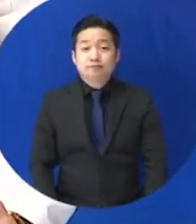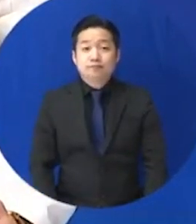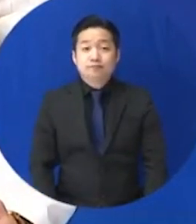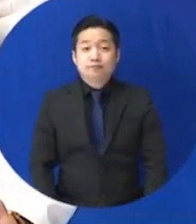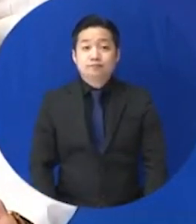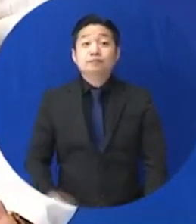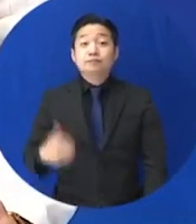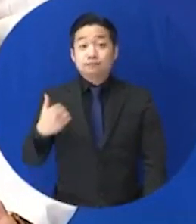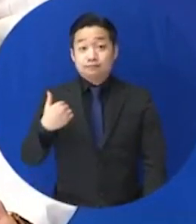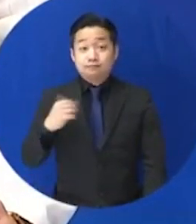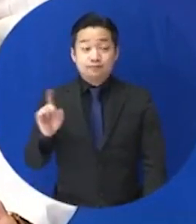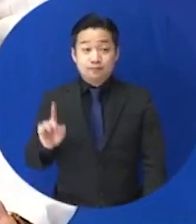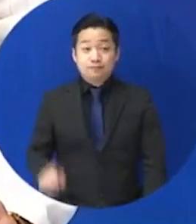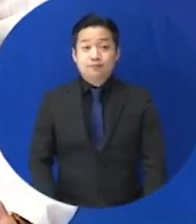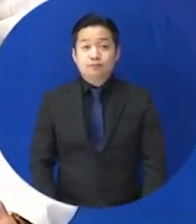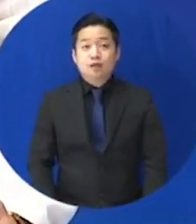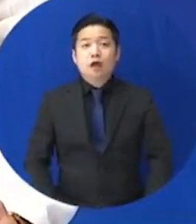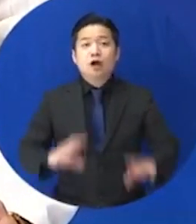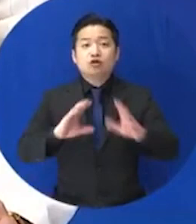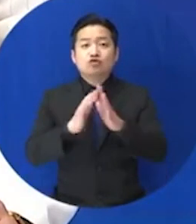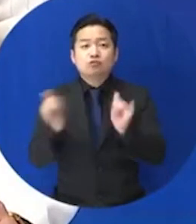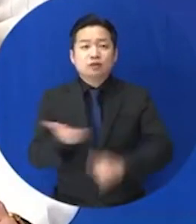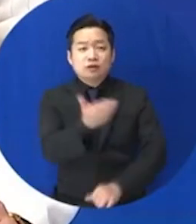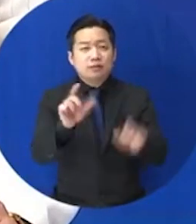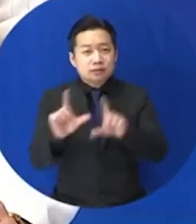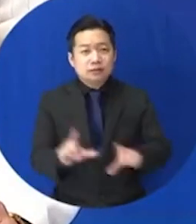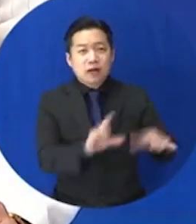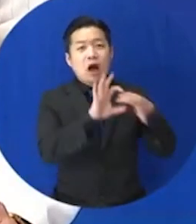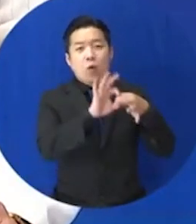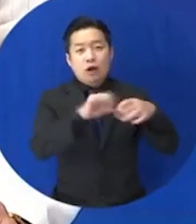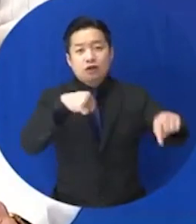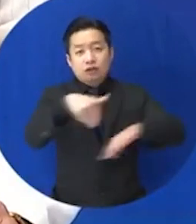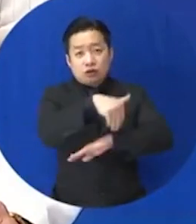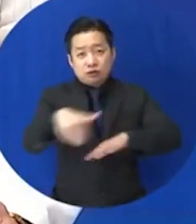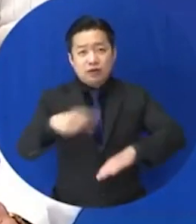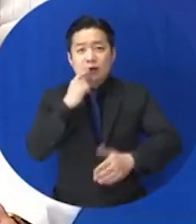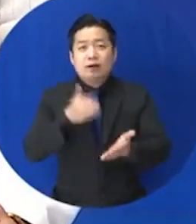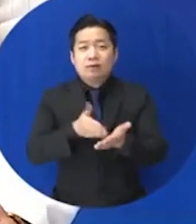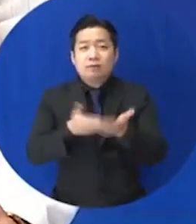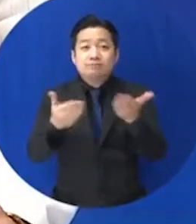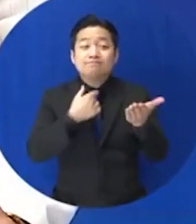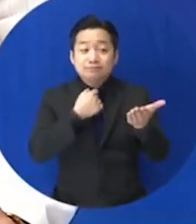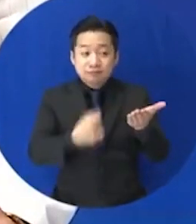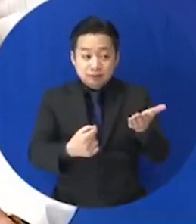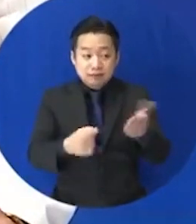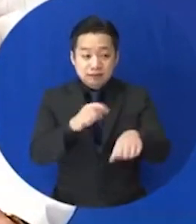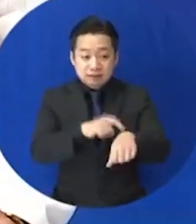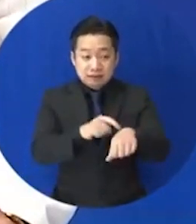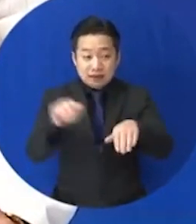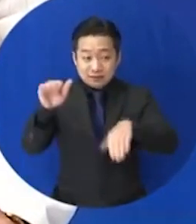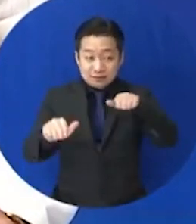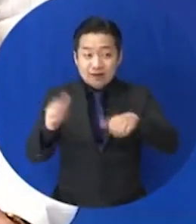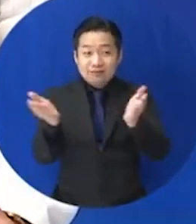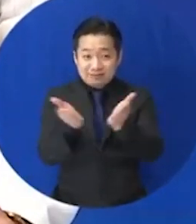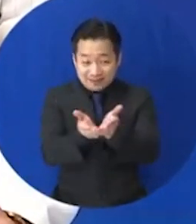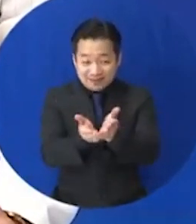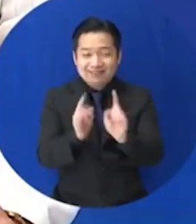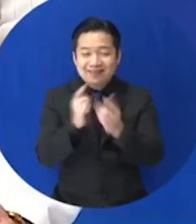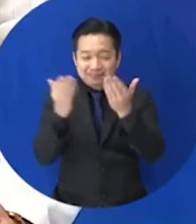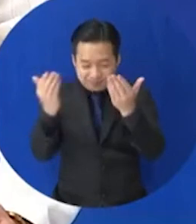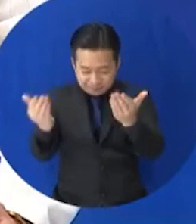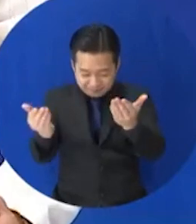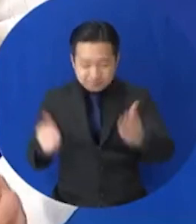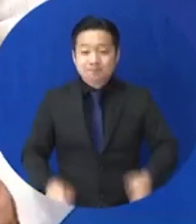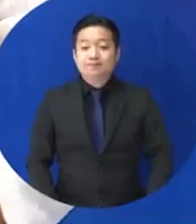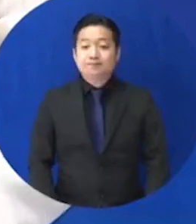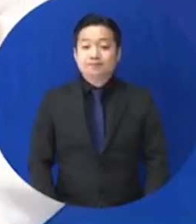저는 이제 가급적이면 이제 우리 국민들의 삶과 직결된 이제 정책 문제를 좀 말씀드리고 싶어서 자 시간 균형도 맞출 겸한 말씀 제가 좀